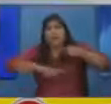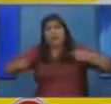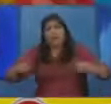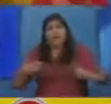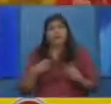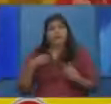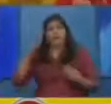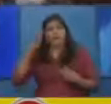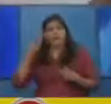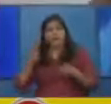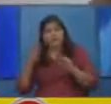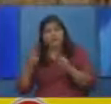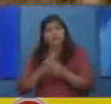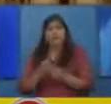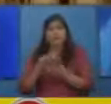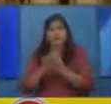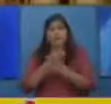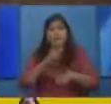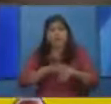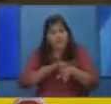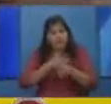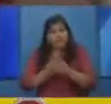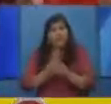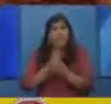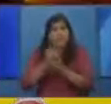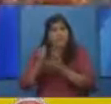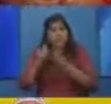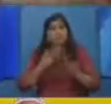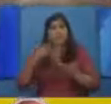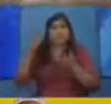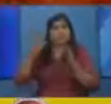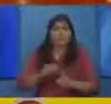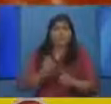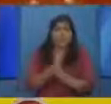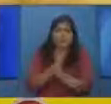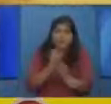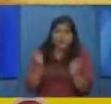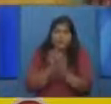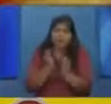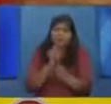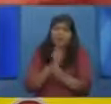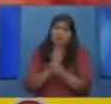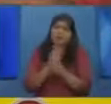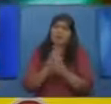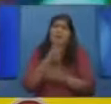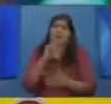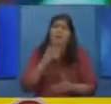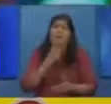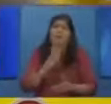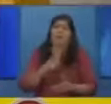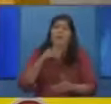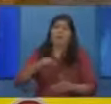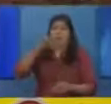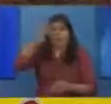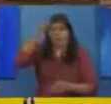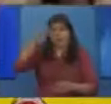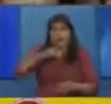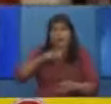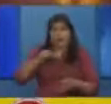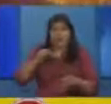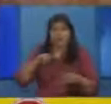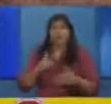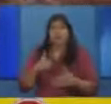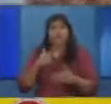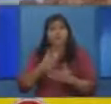से, हर पल प्रयास पूर्वक अपने छोटे से छोटे कामों में एक भारत श्रेष्ठ भारत के खूबसूरत रंगों